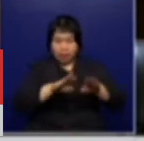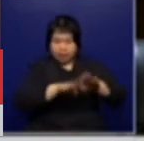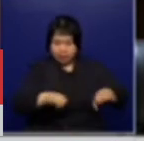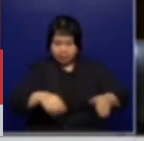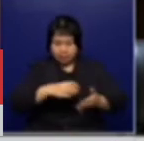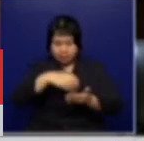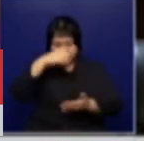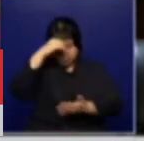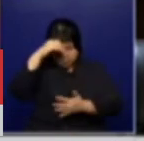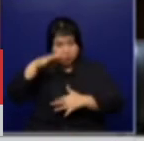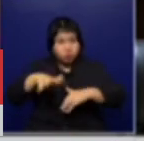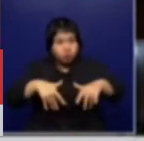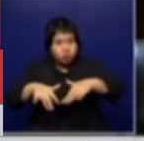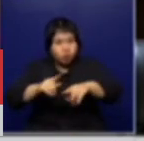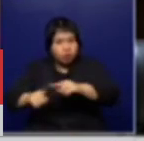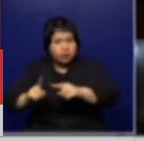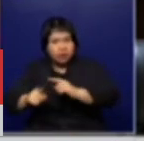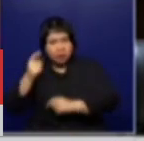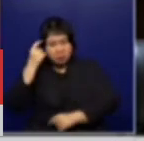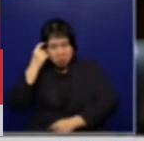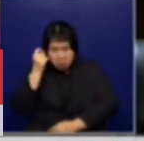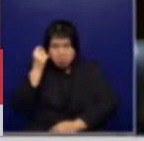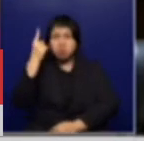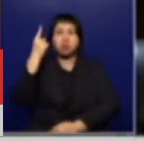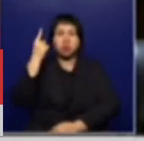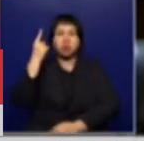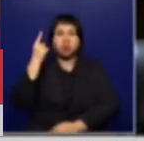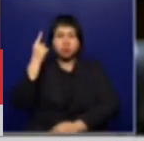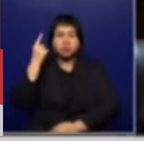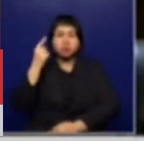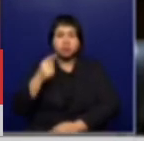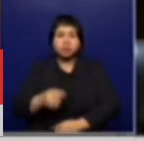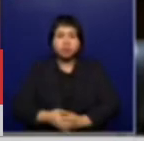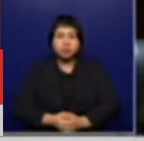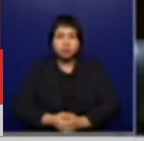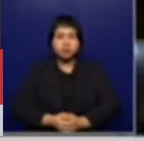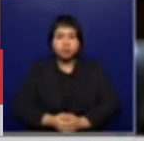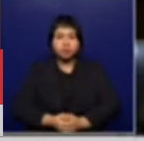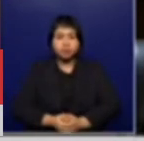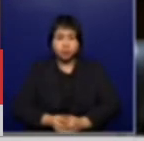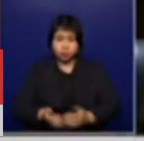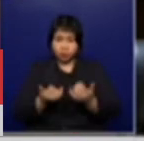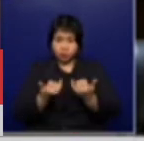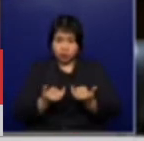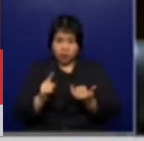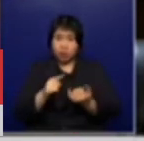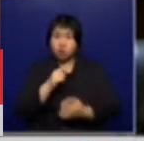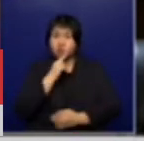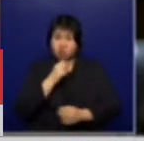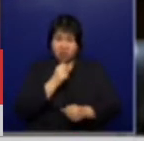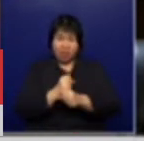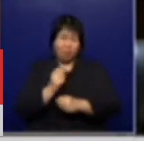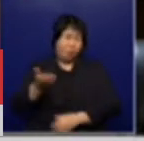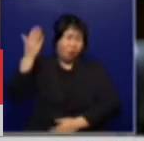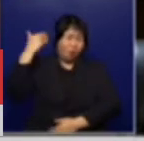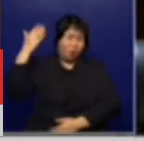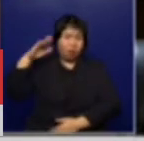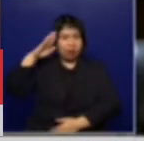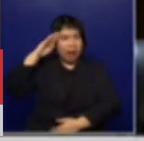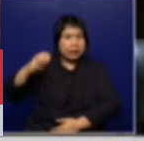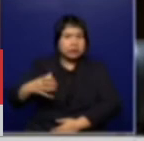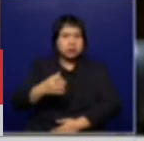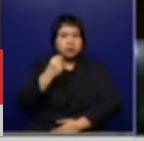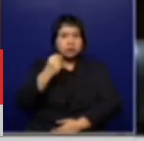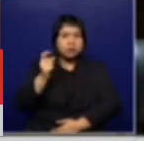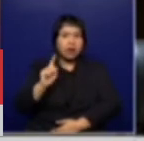ประชาชนเขาตื่นรู้กันหมดแล้วค่ะและที่สำคัญค่ะการทำรัฐประหารในอดีตที่ผ่านมาส่วน